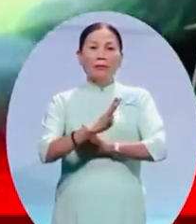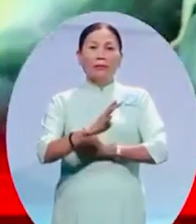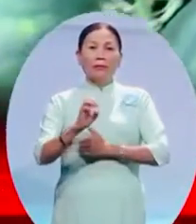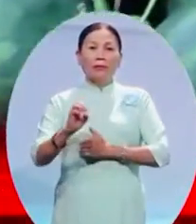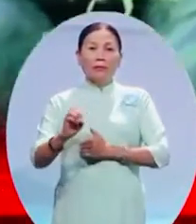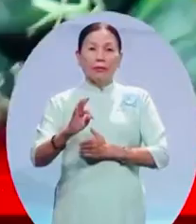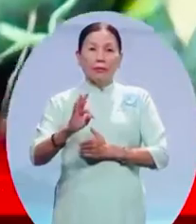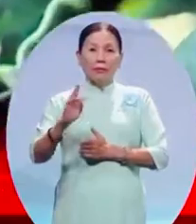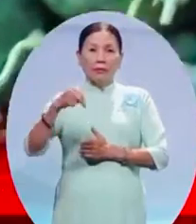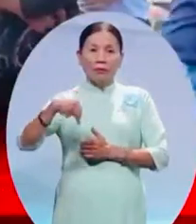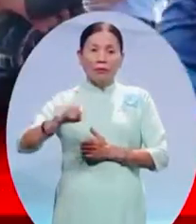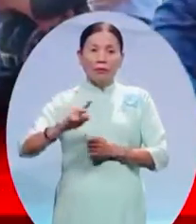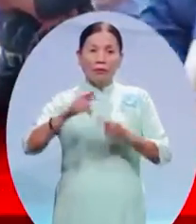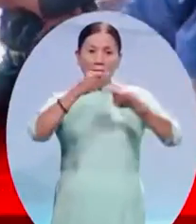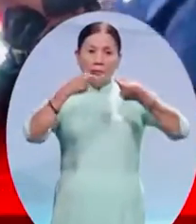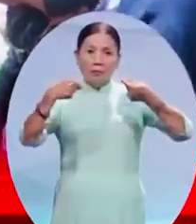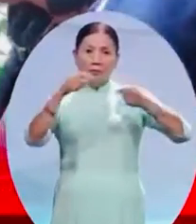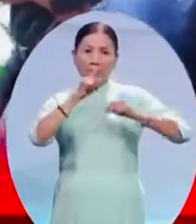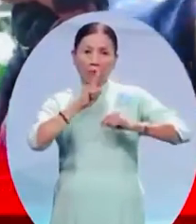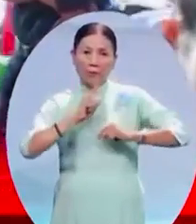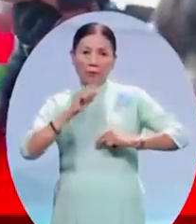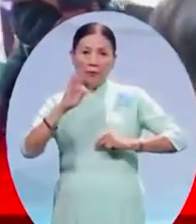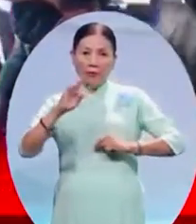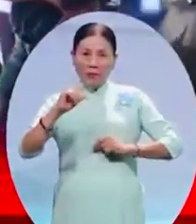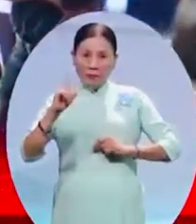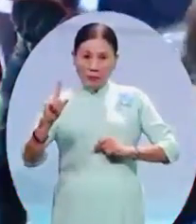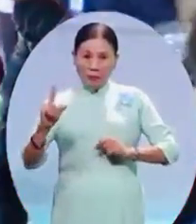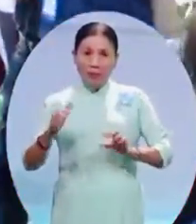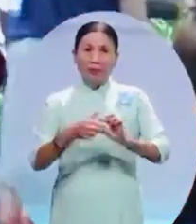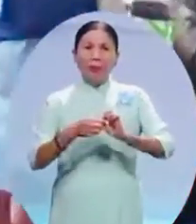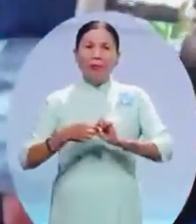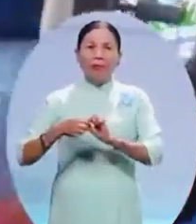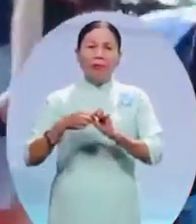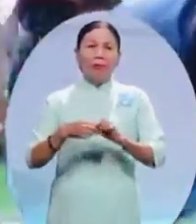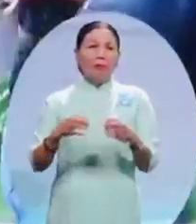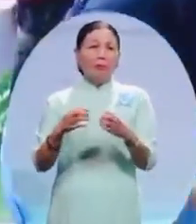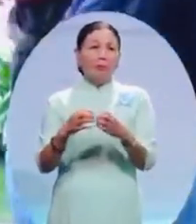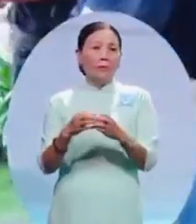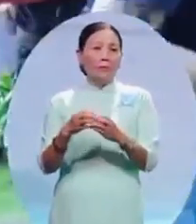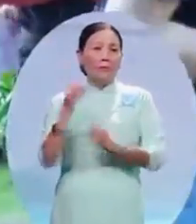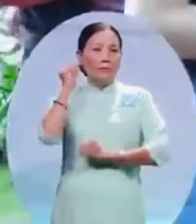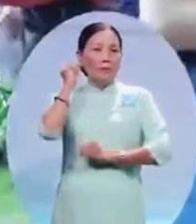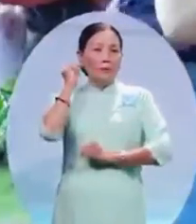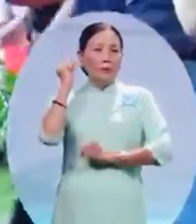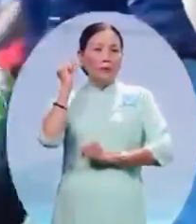thu mua được. Ngoài ra, hội và tập đoàn cũng phối hợp với Hội Liên hiệp Phụ nữ quận Tân Bình,